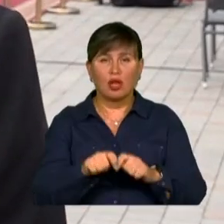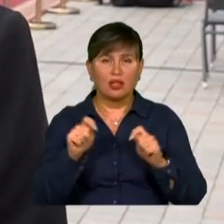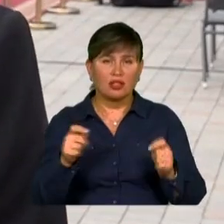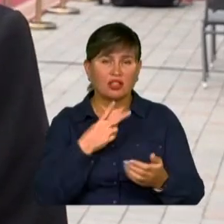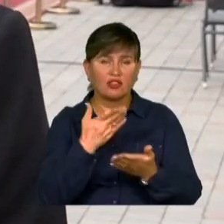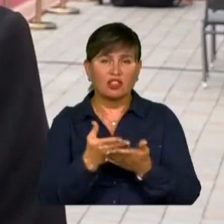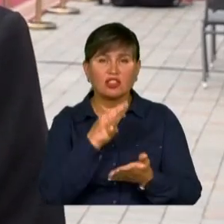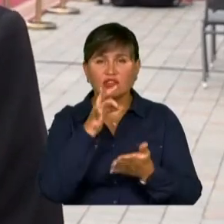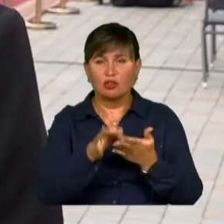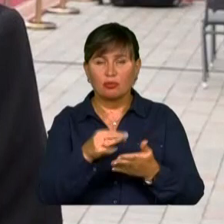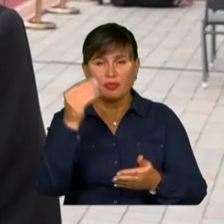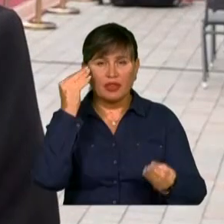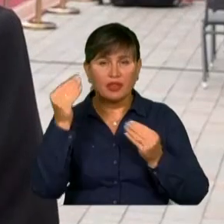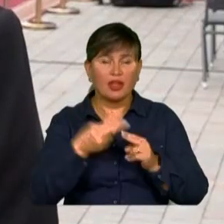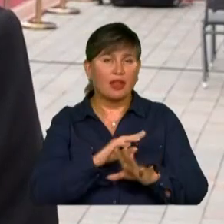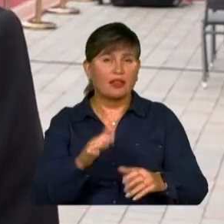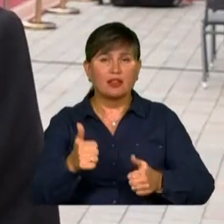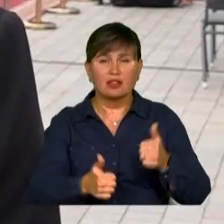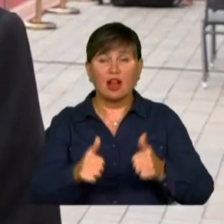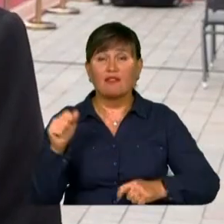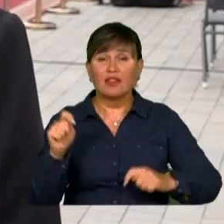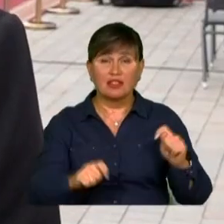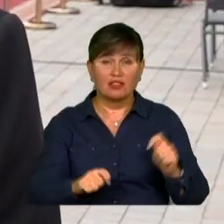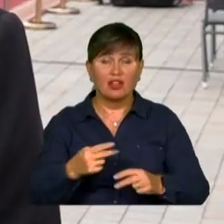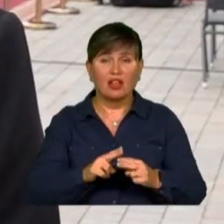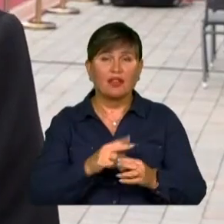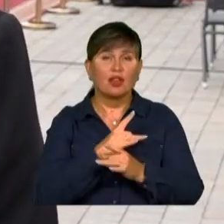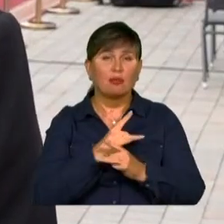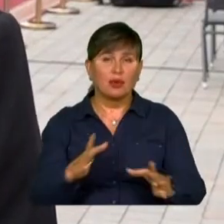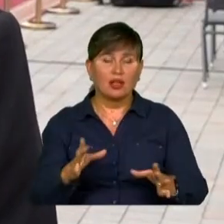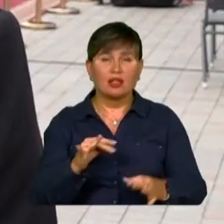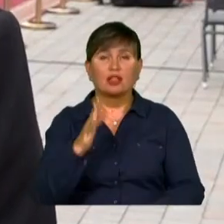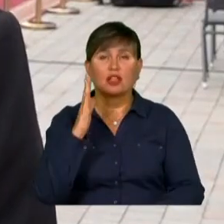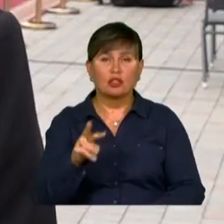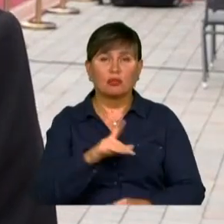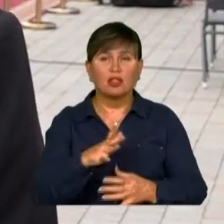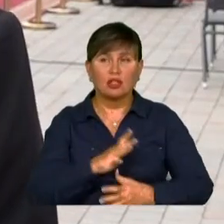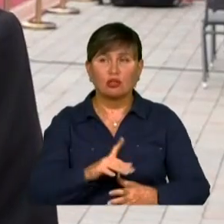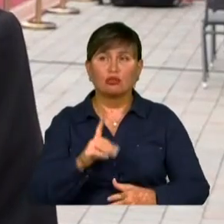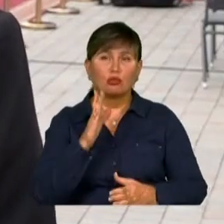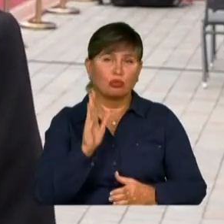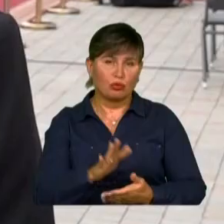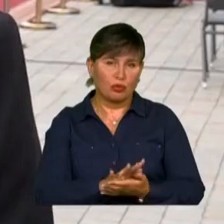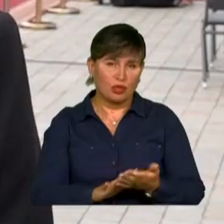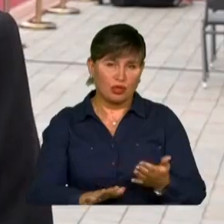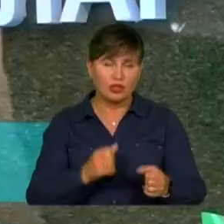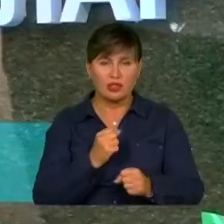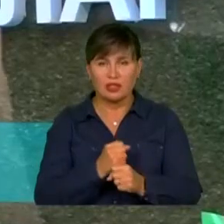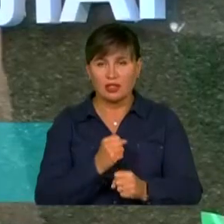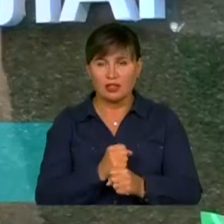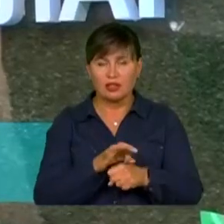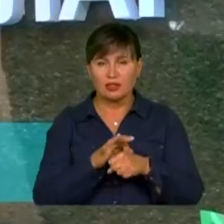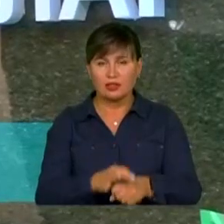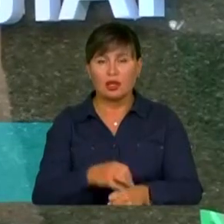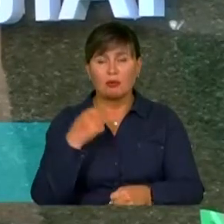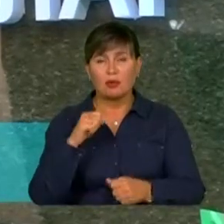выражать свое мнение. Это не соревнование, а фестиваль. Это праздник. И в дальнейшем мы надеемся, что будем продолжать его устраивать.